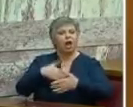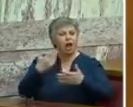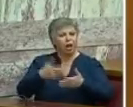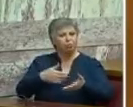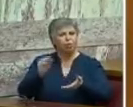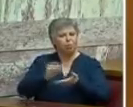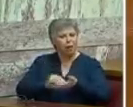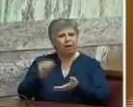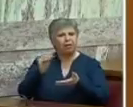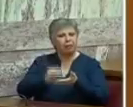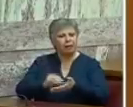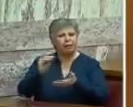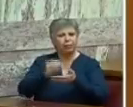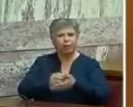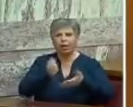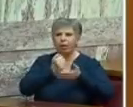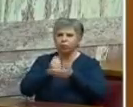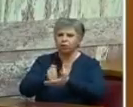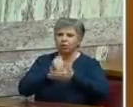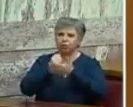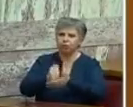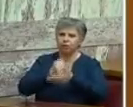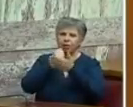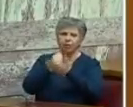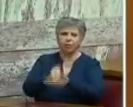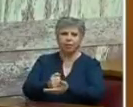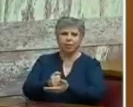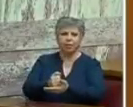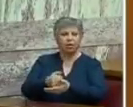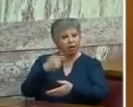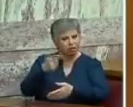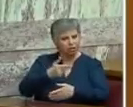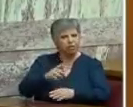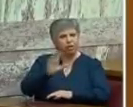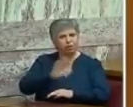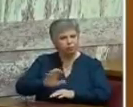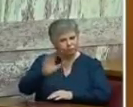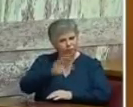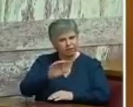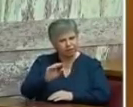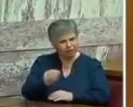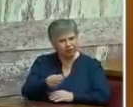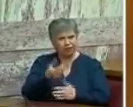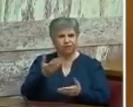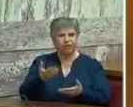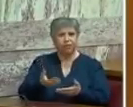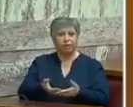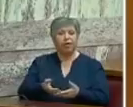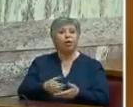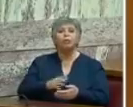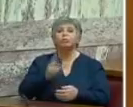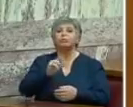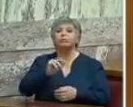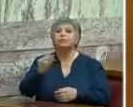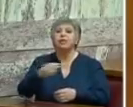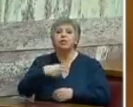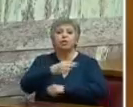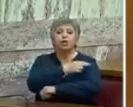επαναλαμβανόμενες παροχές από την αρχή της χρονιάς. Έχει ψάξει και αυτά η Επιτροπή. Και θα βγάλει πόσμα. Όπως και τον Τινάν. Όπως και τον